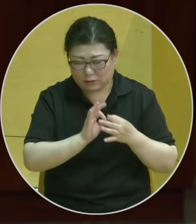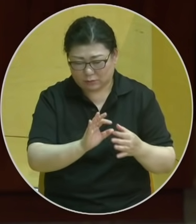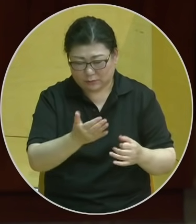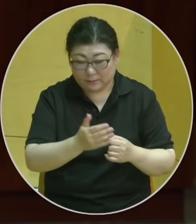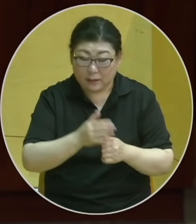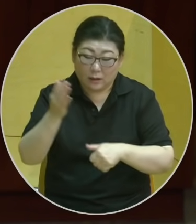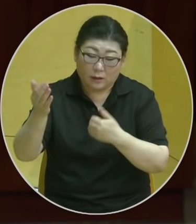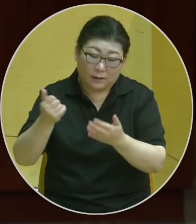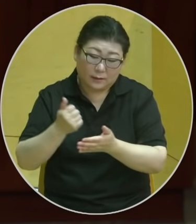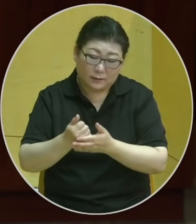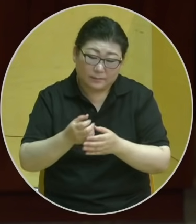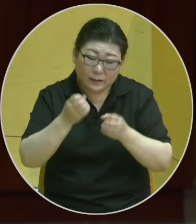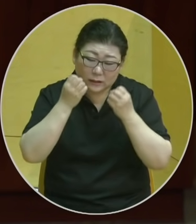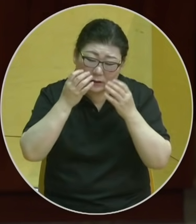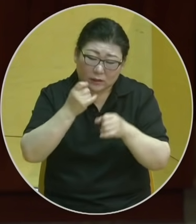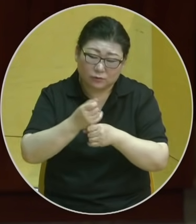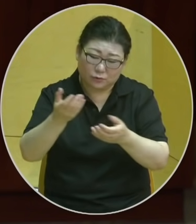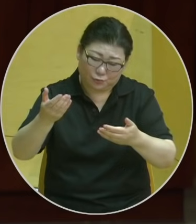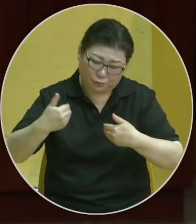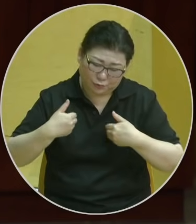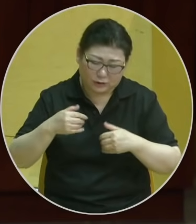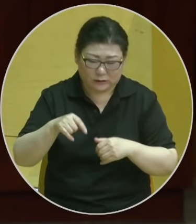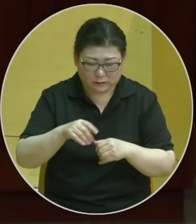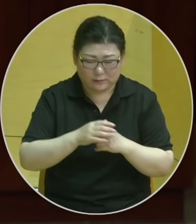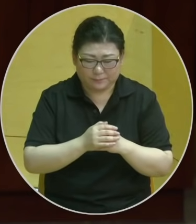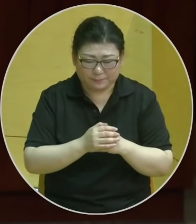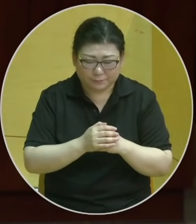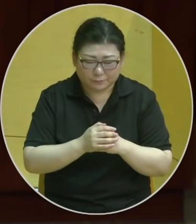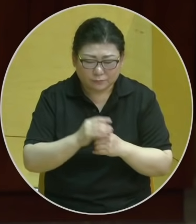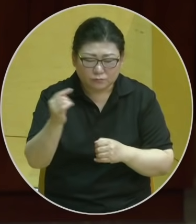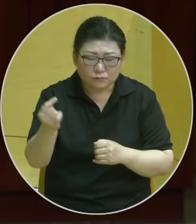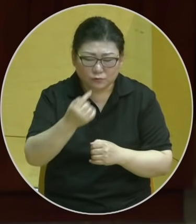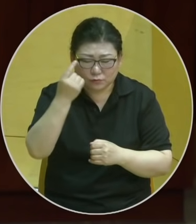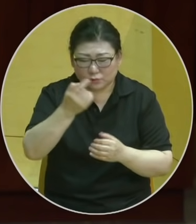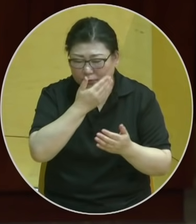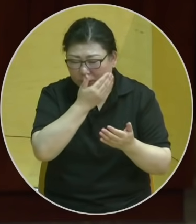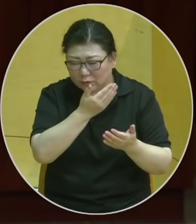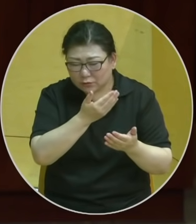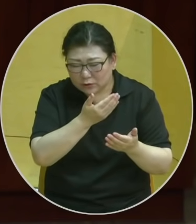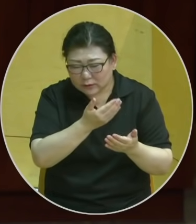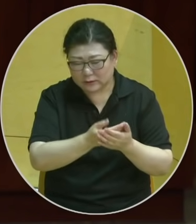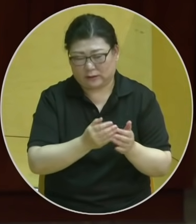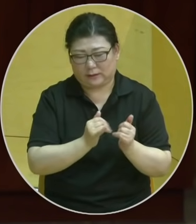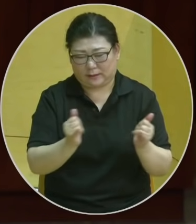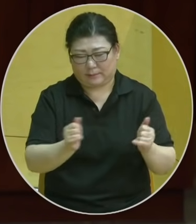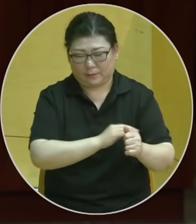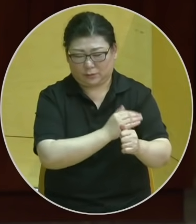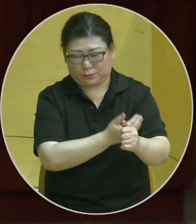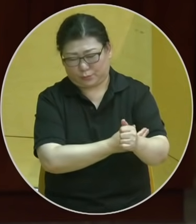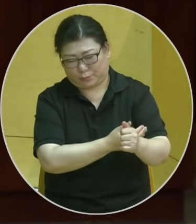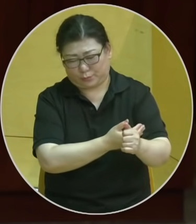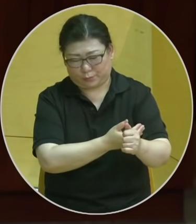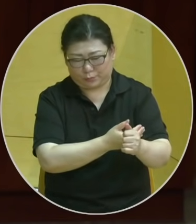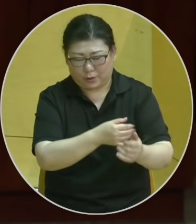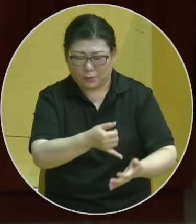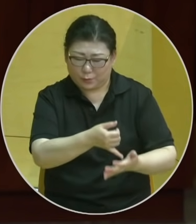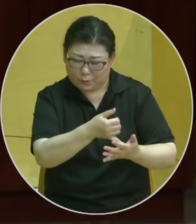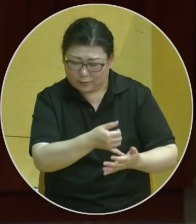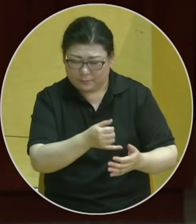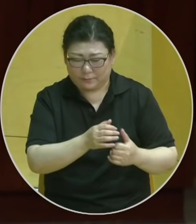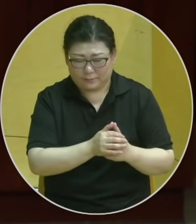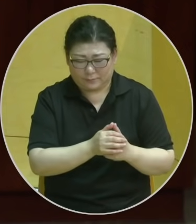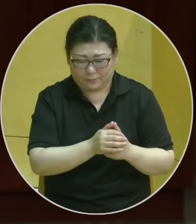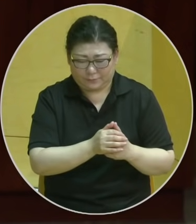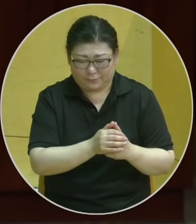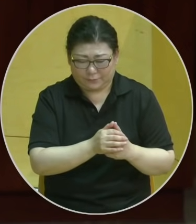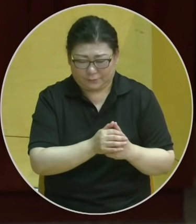귀한 한 생명을 경시하며 무참히 빼앗고 인간의 최소한의 존엄을 짓밟는 범죄들이 곳곳에서